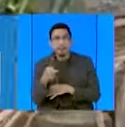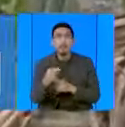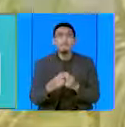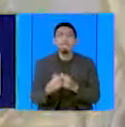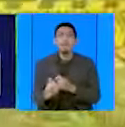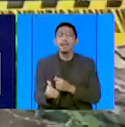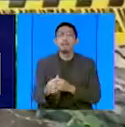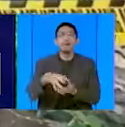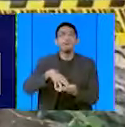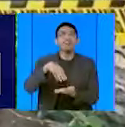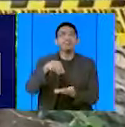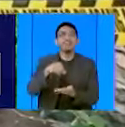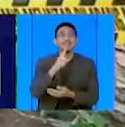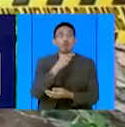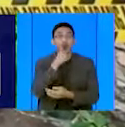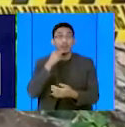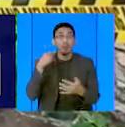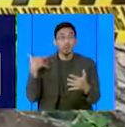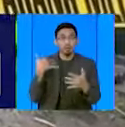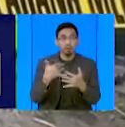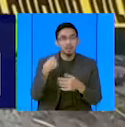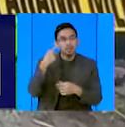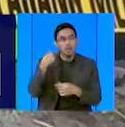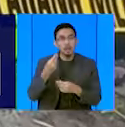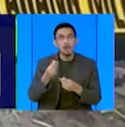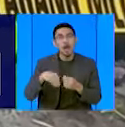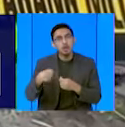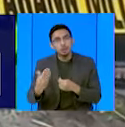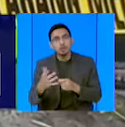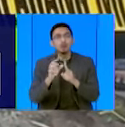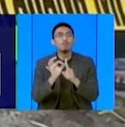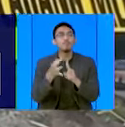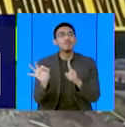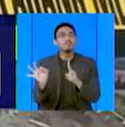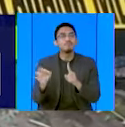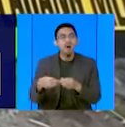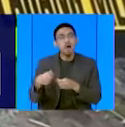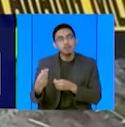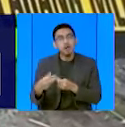mendekati korban saat bermain, bahkan sudah 4 kali memberikan uang Rp10.000 kepada korban.